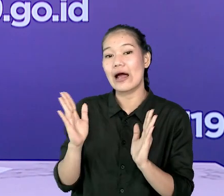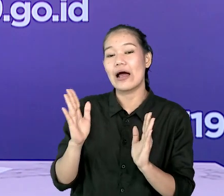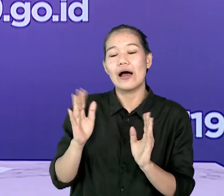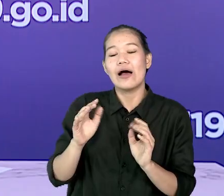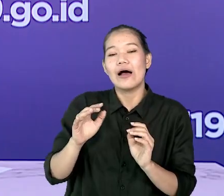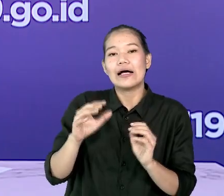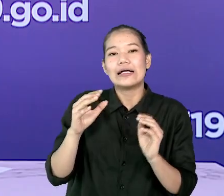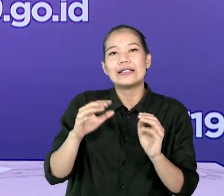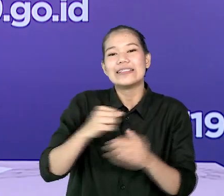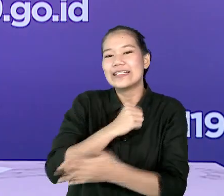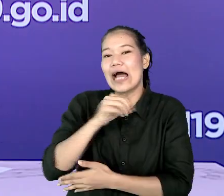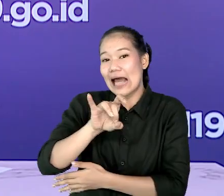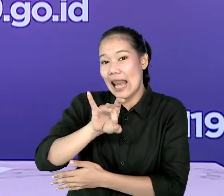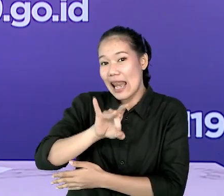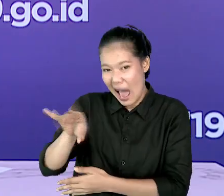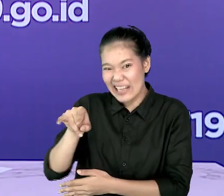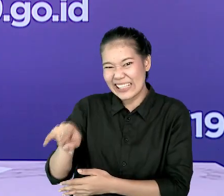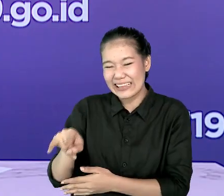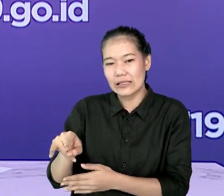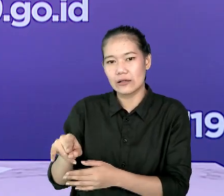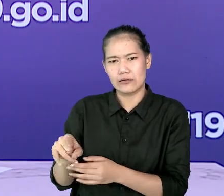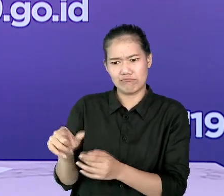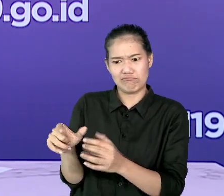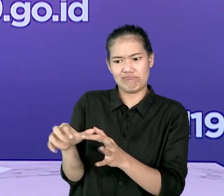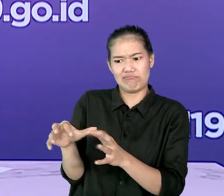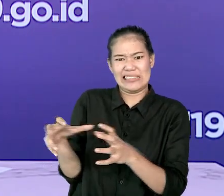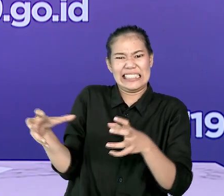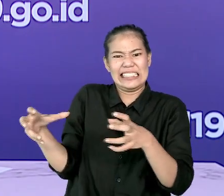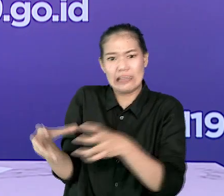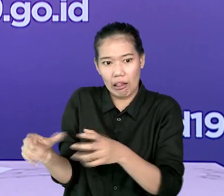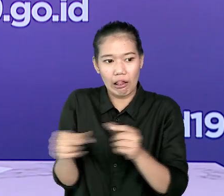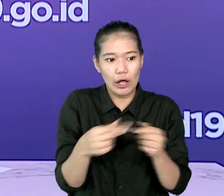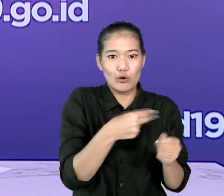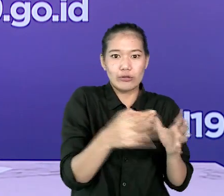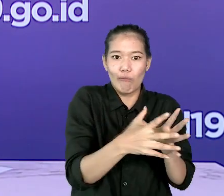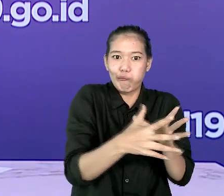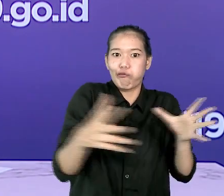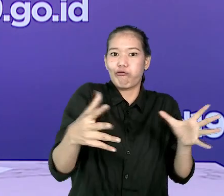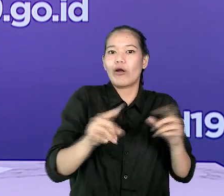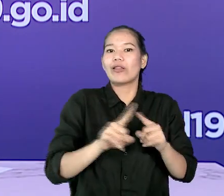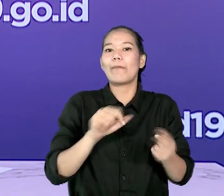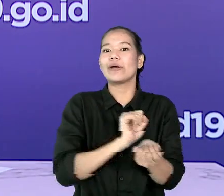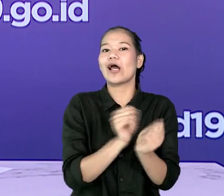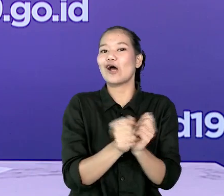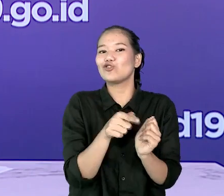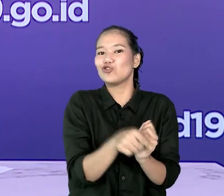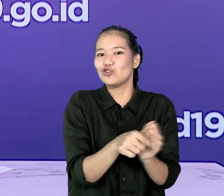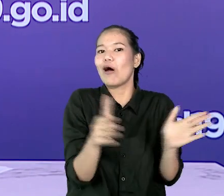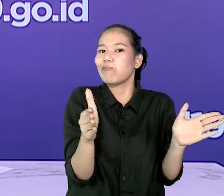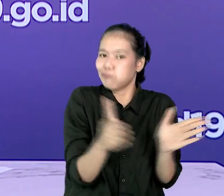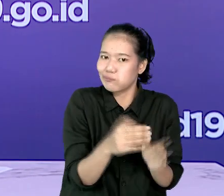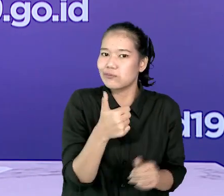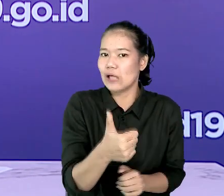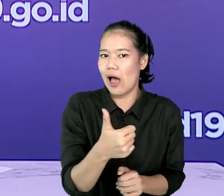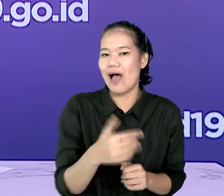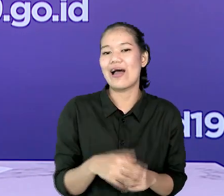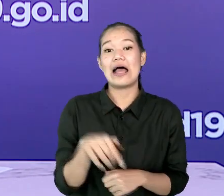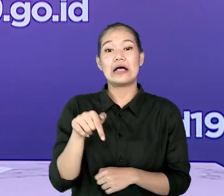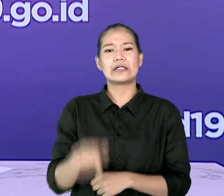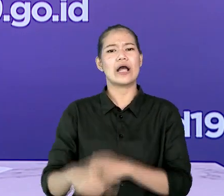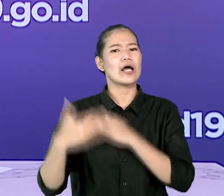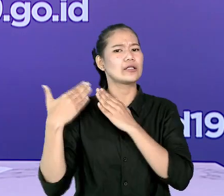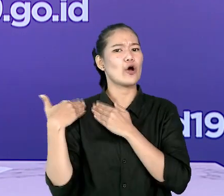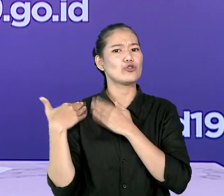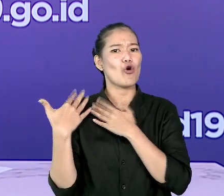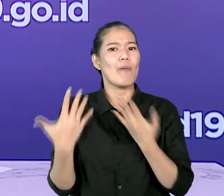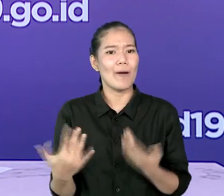jumlah penduduknya jauh lebih sedikit daripada negara kita. Tugas besar kita sekarang adalah